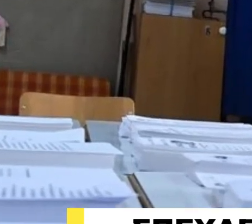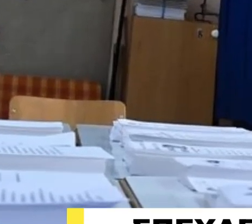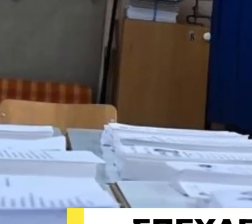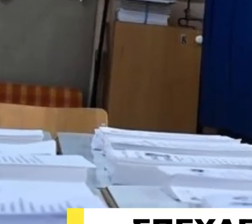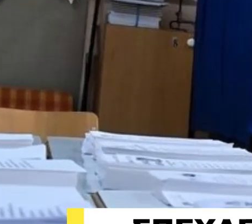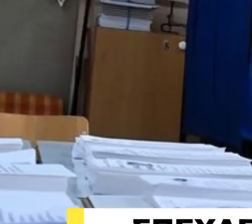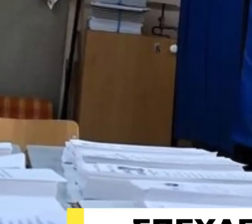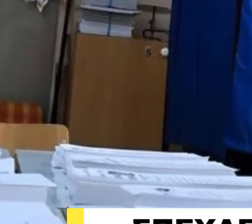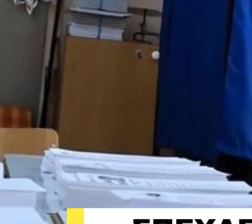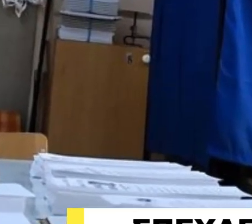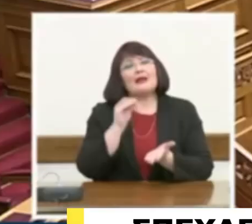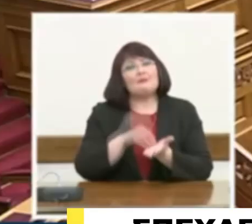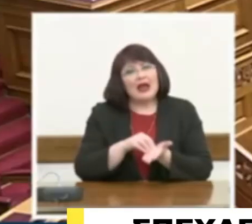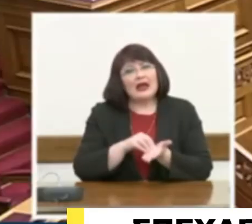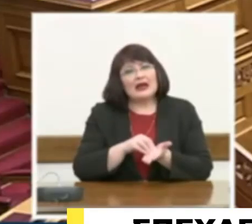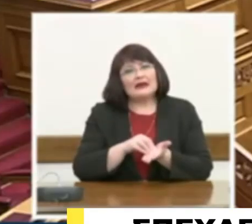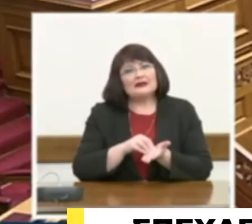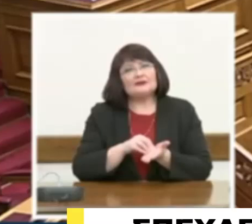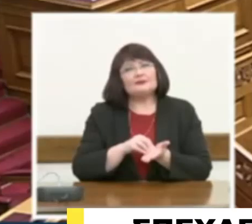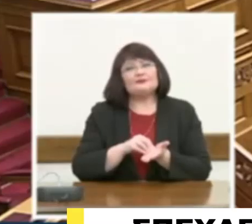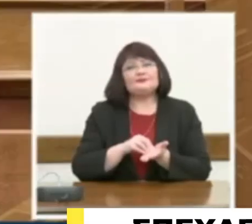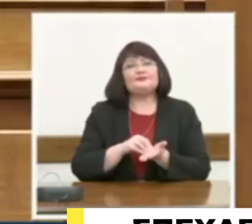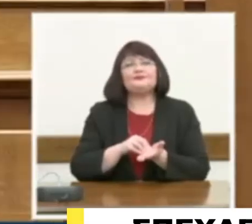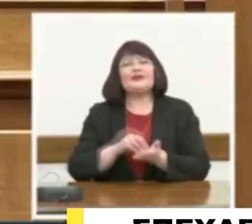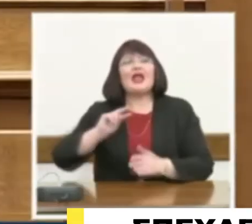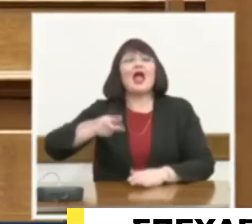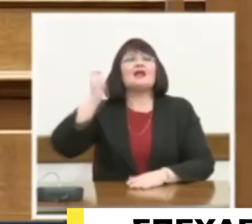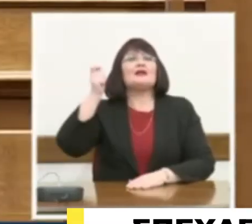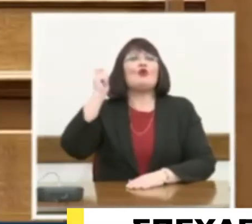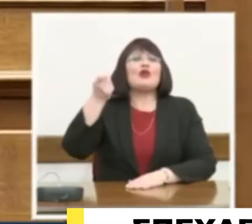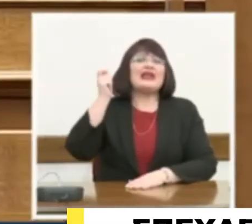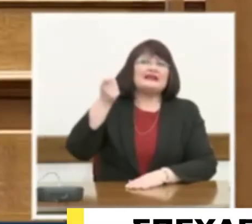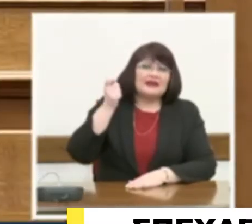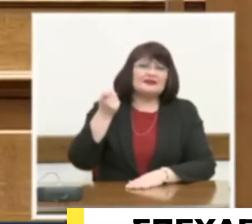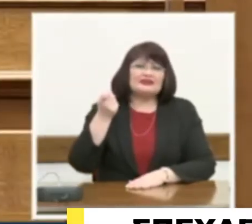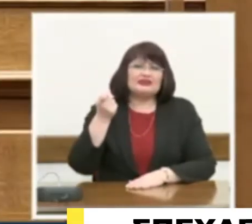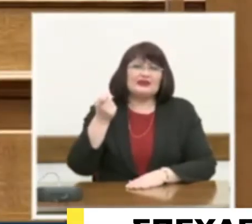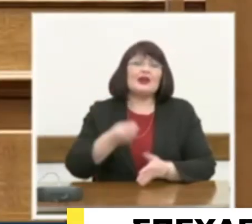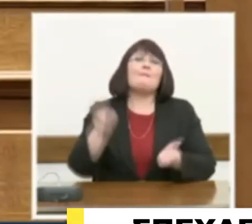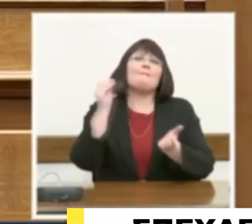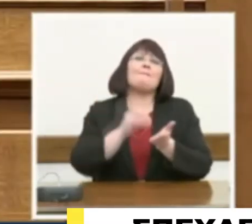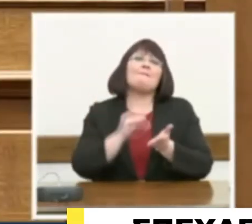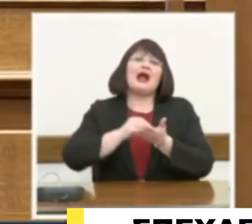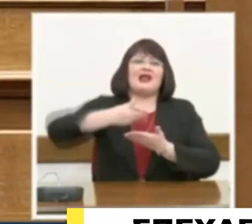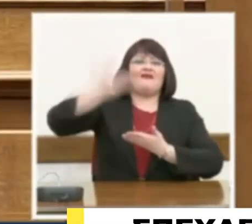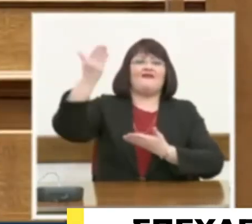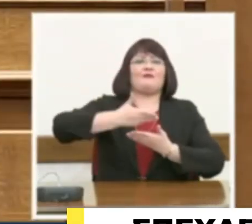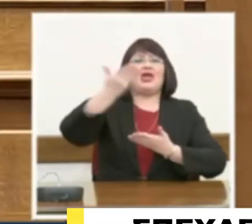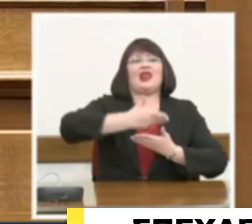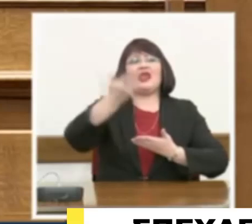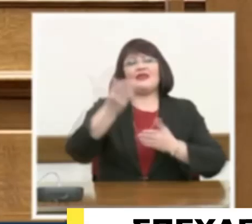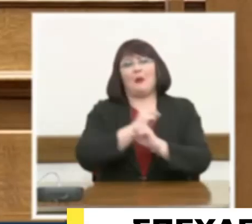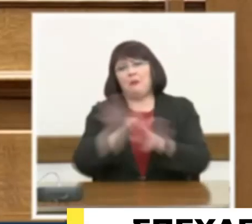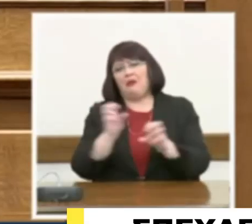η οποία περίμενε να έχει παντοδυναμία παίζοντας μπάλα σε ένα ακόμα πιο ελεύθερο πεδίο, χωρίς ουσιαστικά να υπάρχει